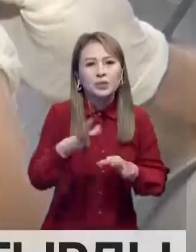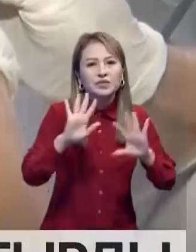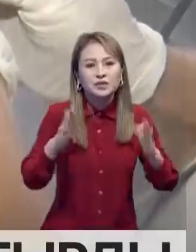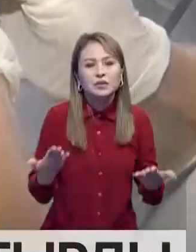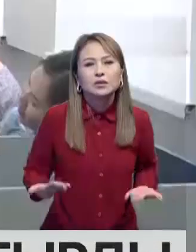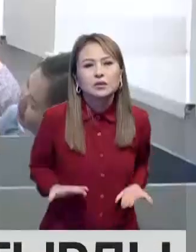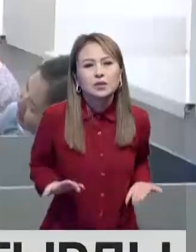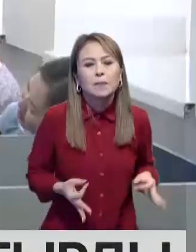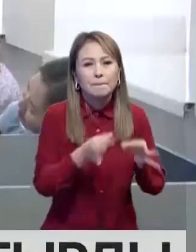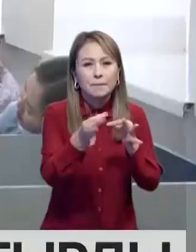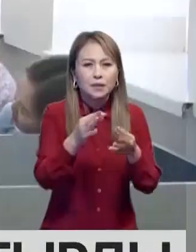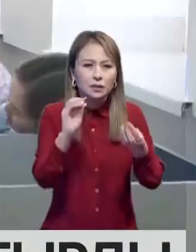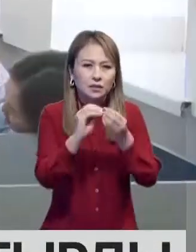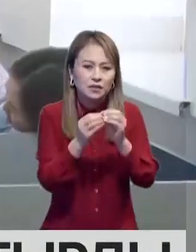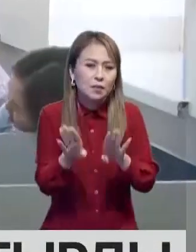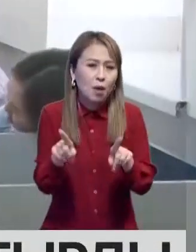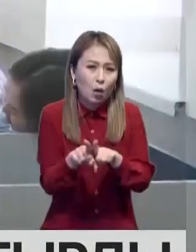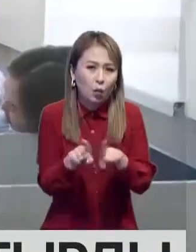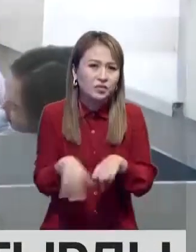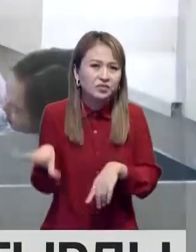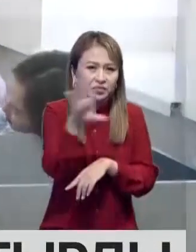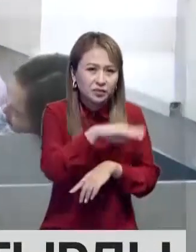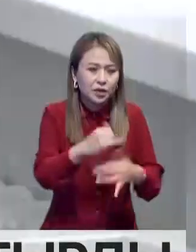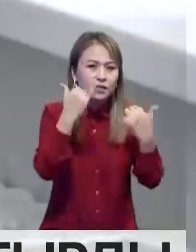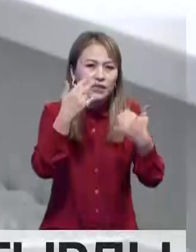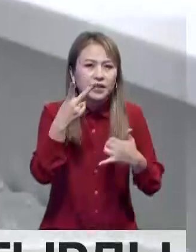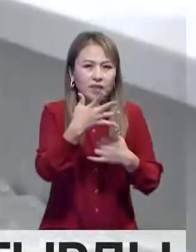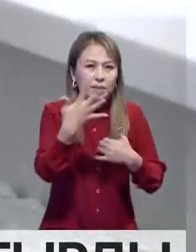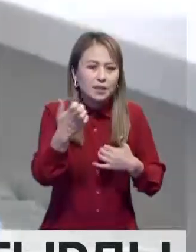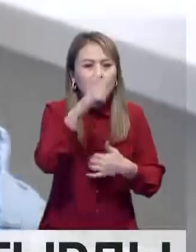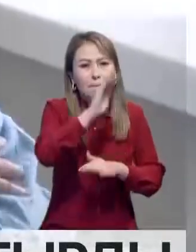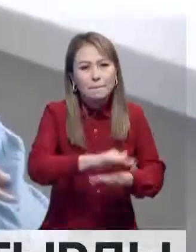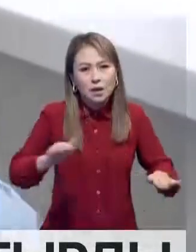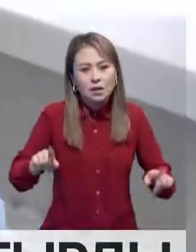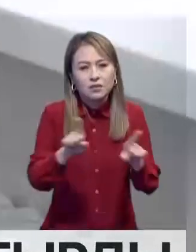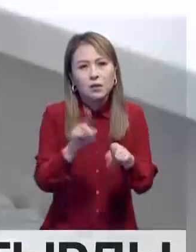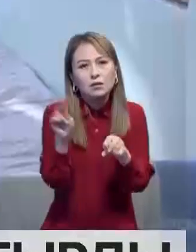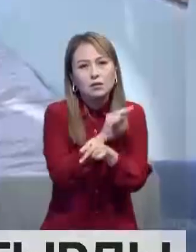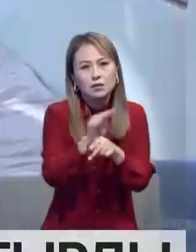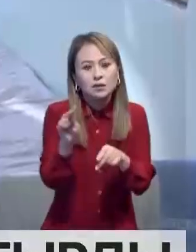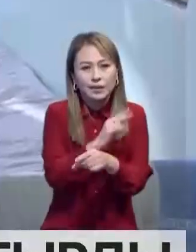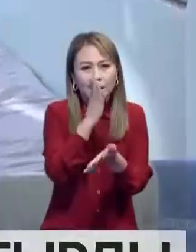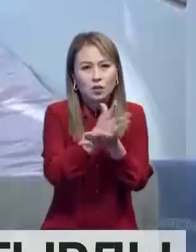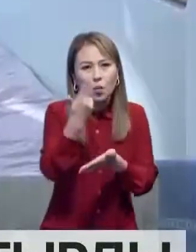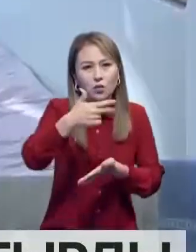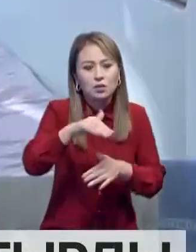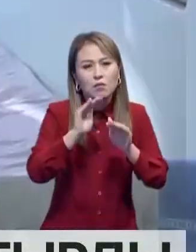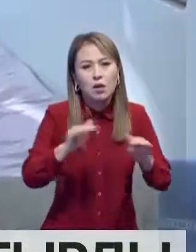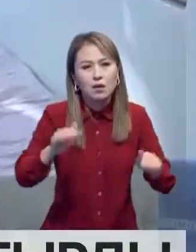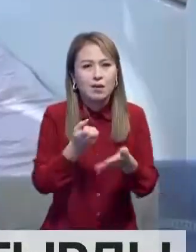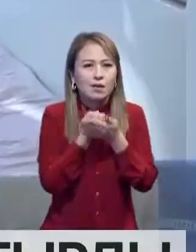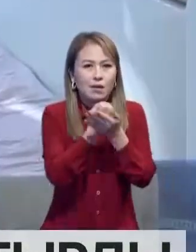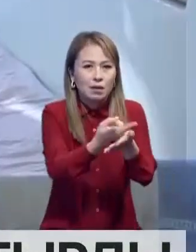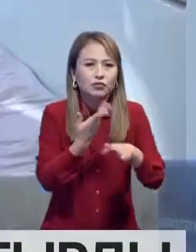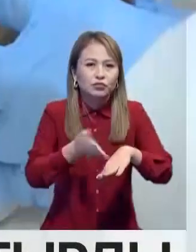елдің барлық өңіріндегі ахуалға ұқсас. Аймақтарда 2,5 мыңға жуық бала стационарлық ем қабылдауда. 30 бала реанимация